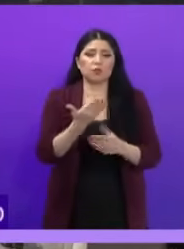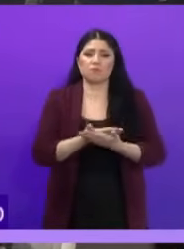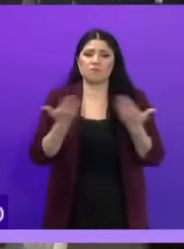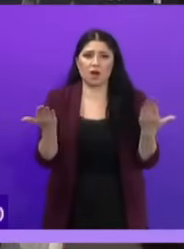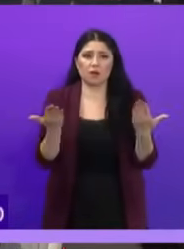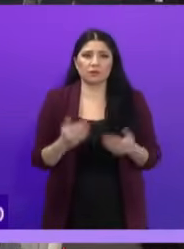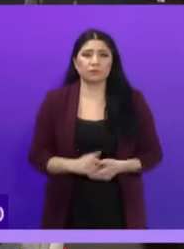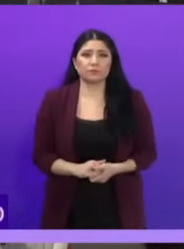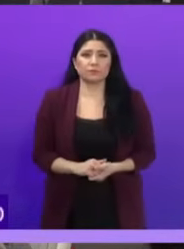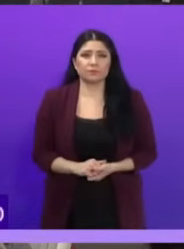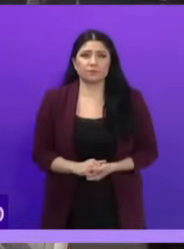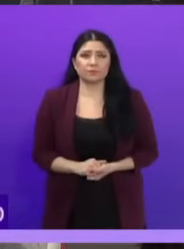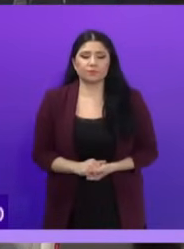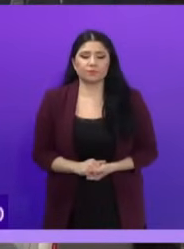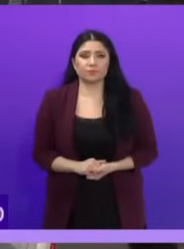care